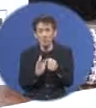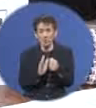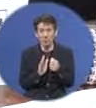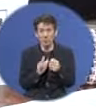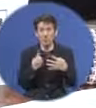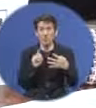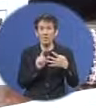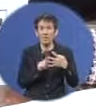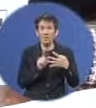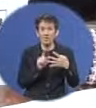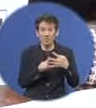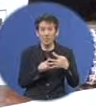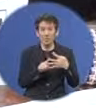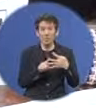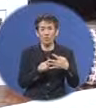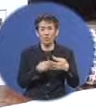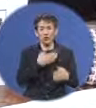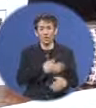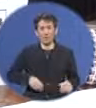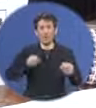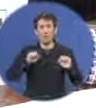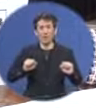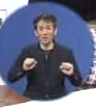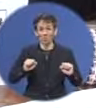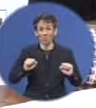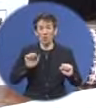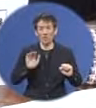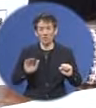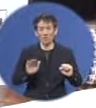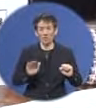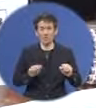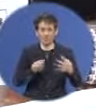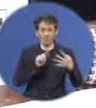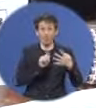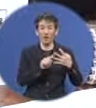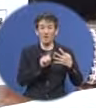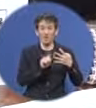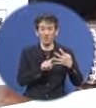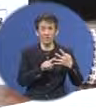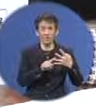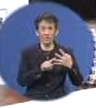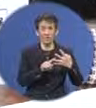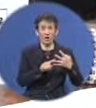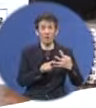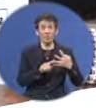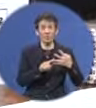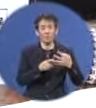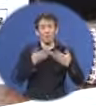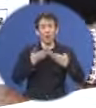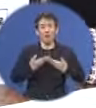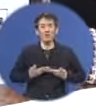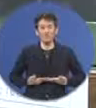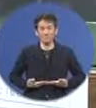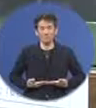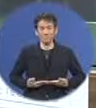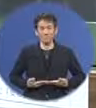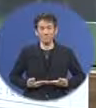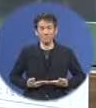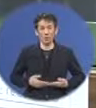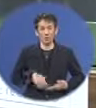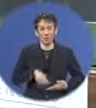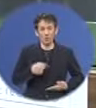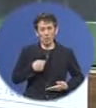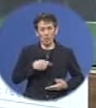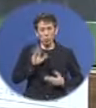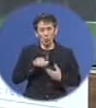い、 で第二の柱はやっぱ健康ですね。 そうですね。 それから第三の柱は、これは安心です。 はい、 私の老後どう